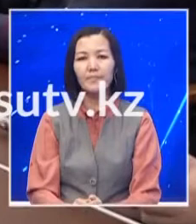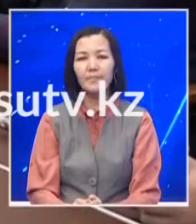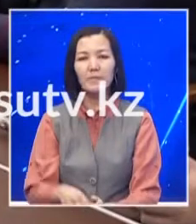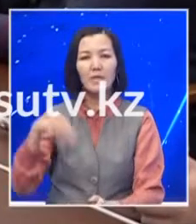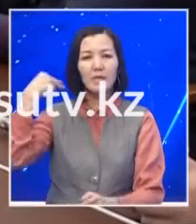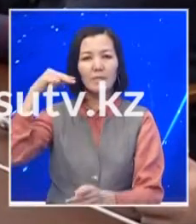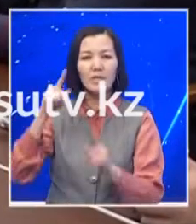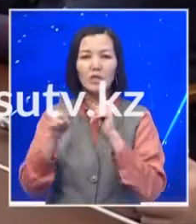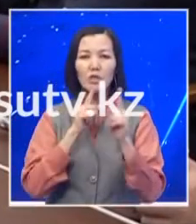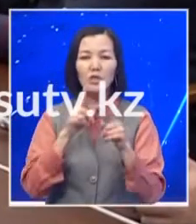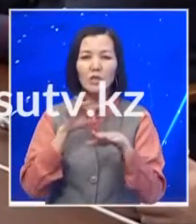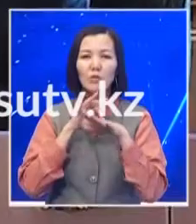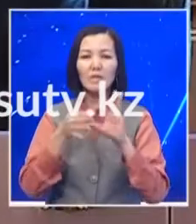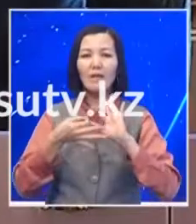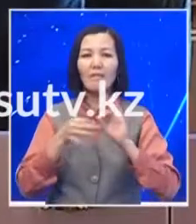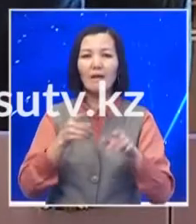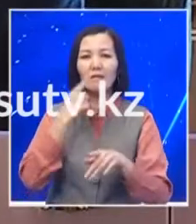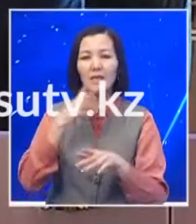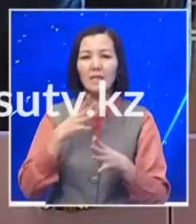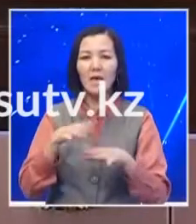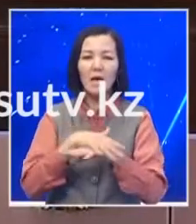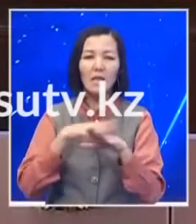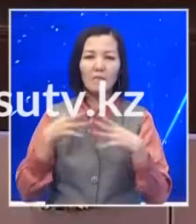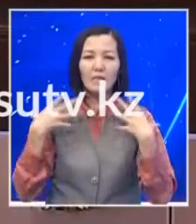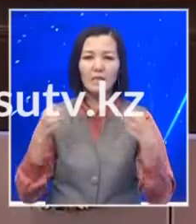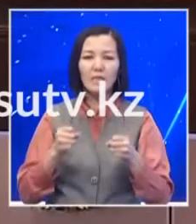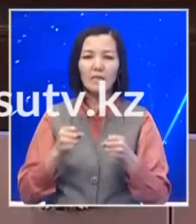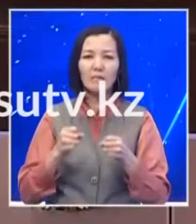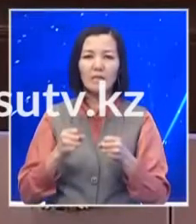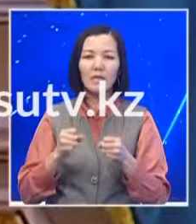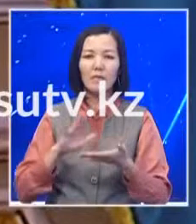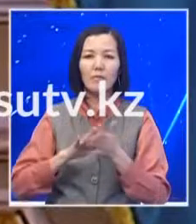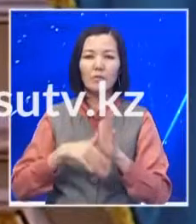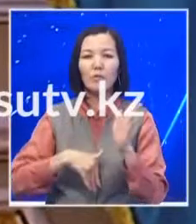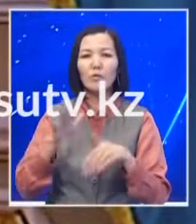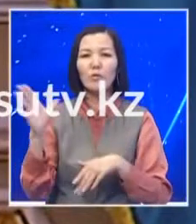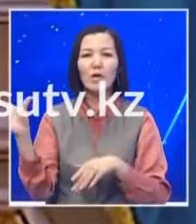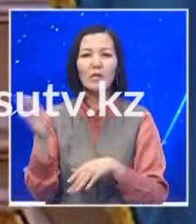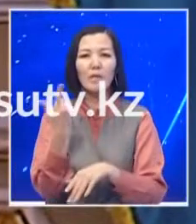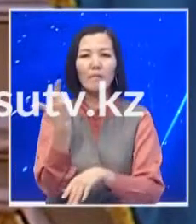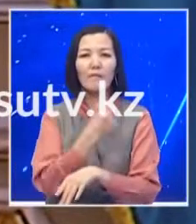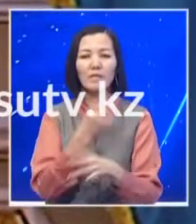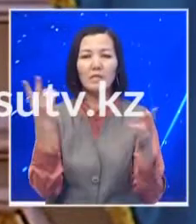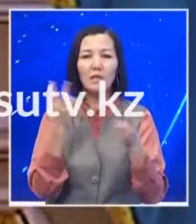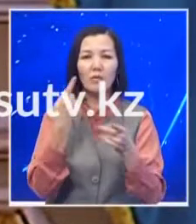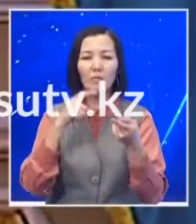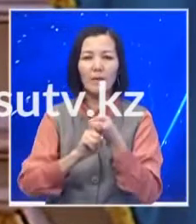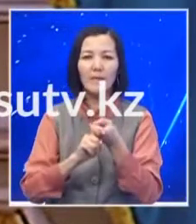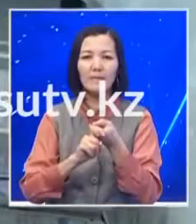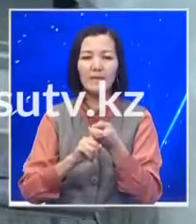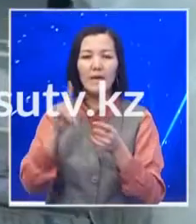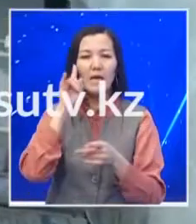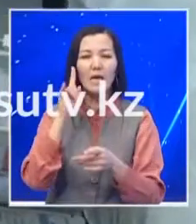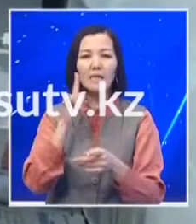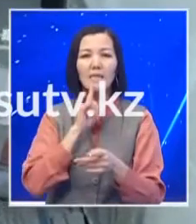Президент жиын өткізді, нақты айтты. Халқымыздың денсаулығы мен материалдық игілігі жаппай вакциналаудың табысты өтуіне байланысты. Ел